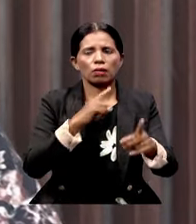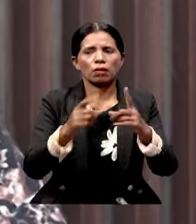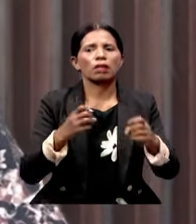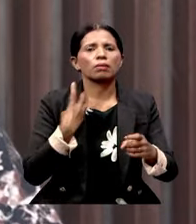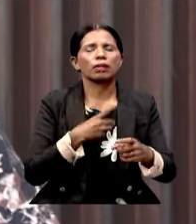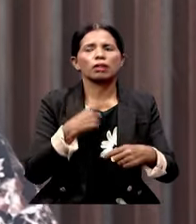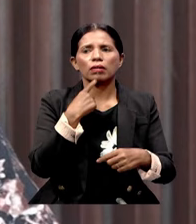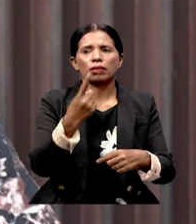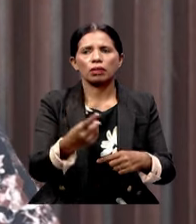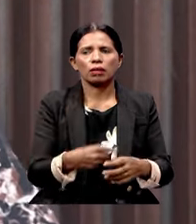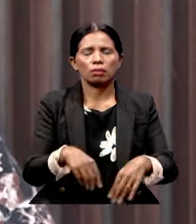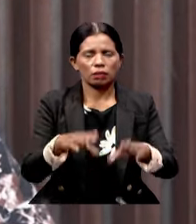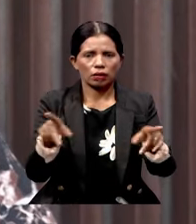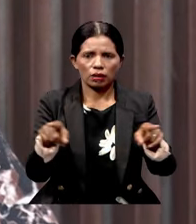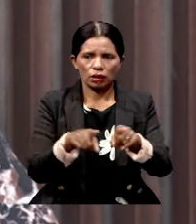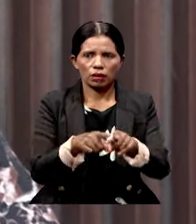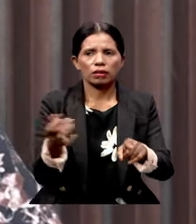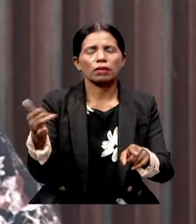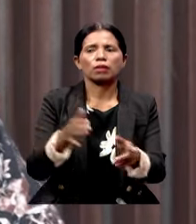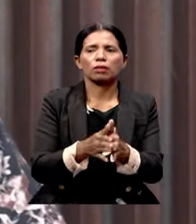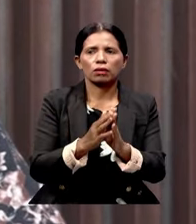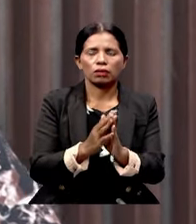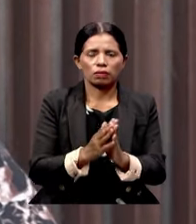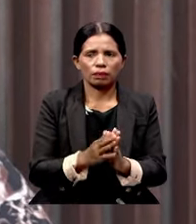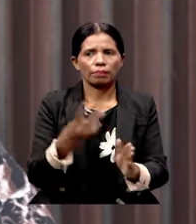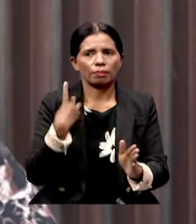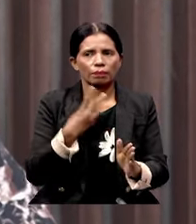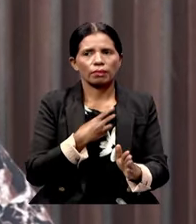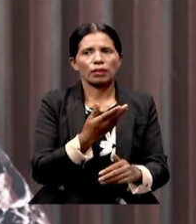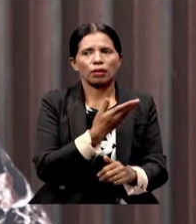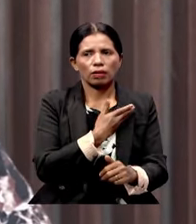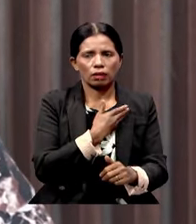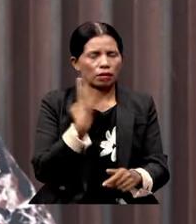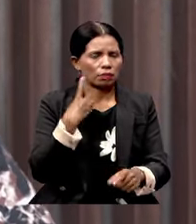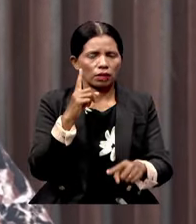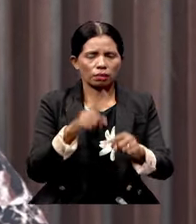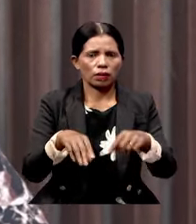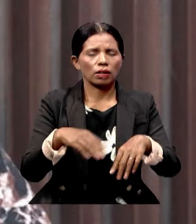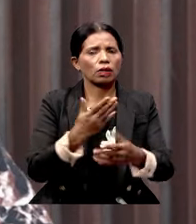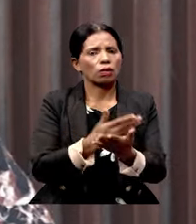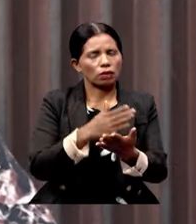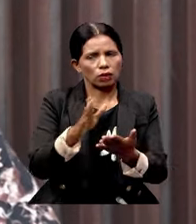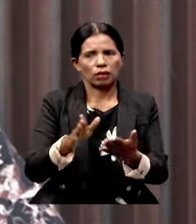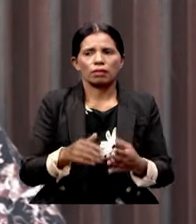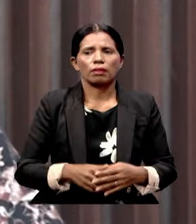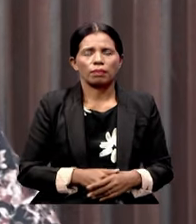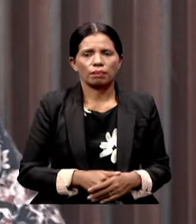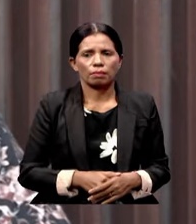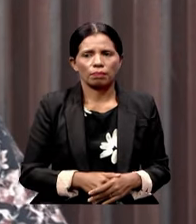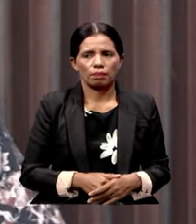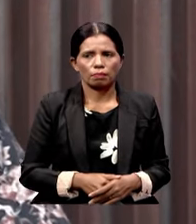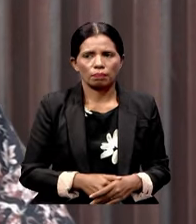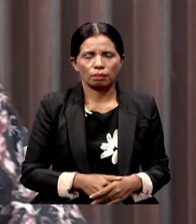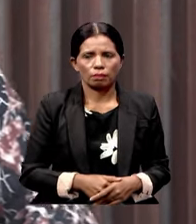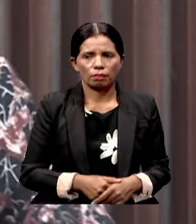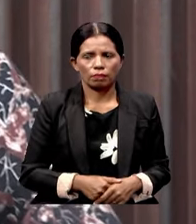dan sos. Aku ram faham anu ni ona ne. Saya sirau sos ambil dia lah, entah lah sebab aku karun ne. Ayah aku lah belsos atau apa. Orsi dah belah hotu, belah